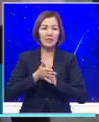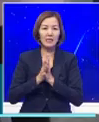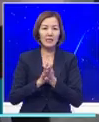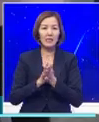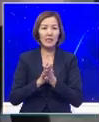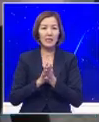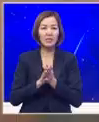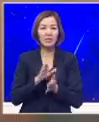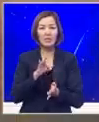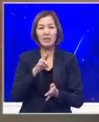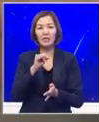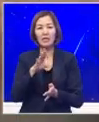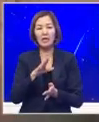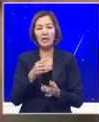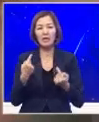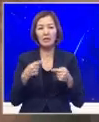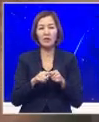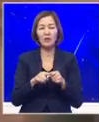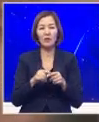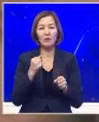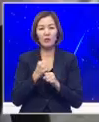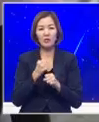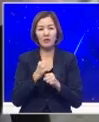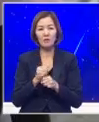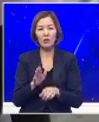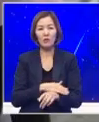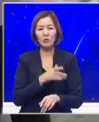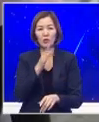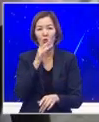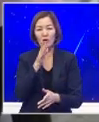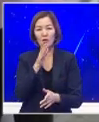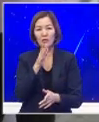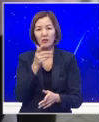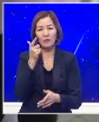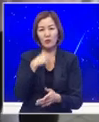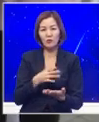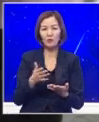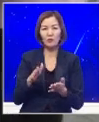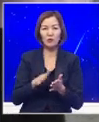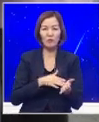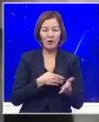итальяндық технологиямен ірімшік жасаймыз. Ұзақ уақыт бойы жаңа өзіміз үшін там май,